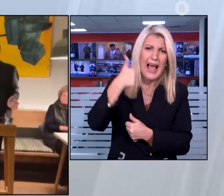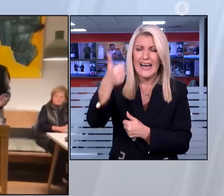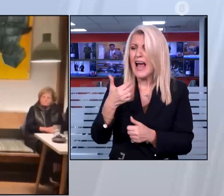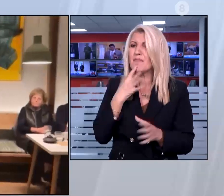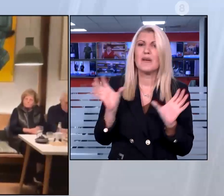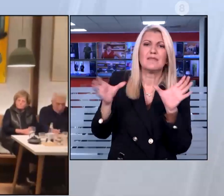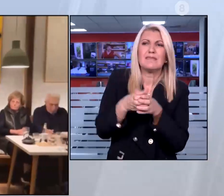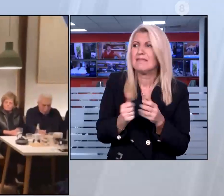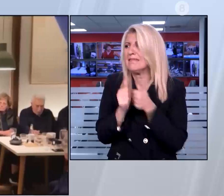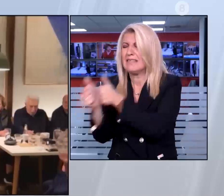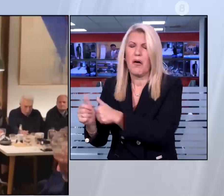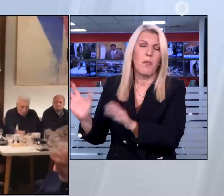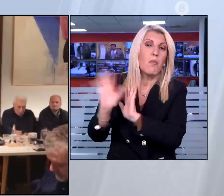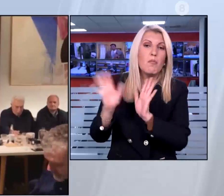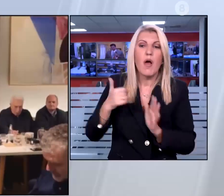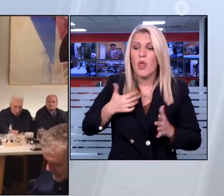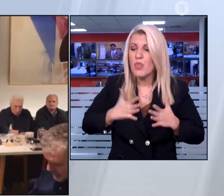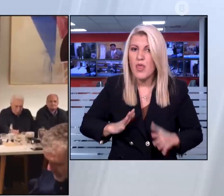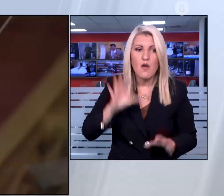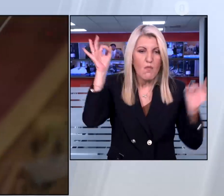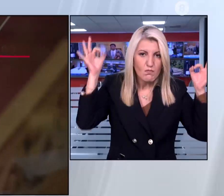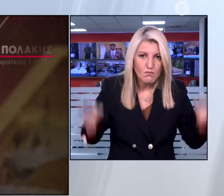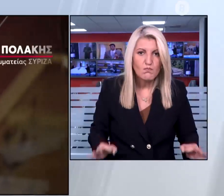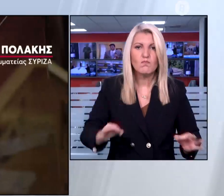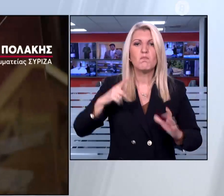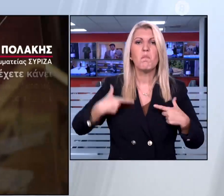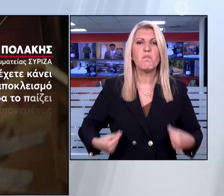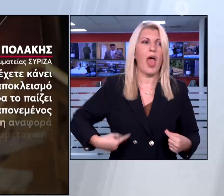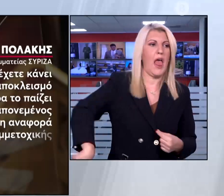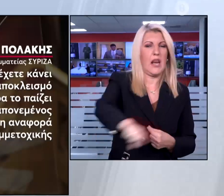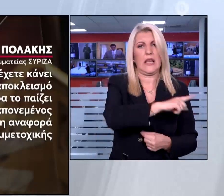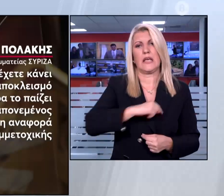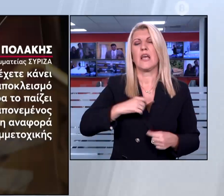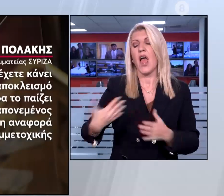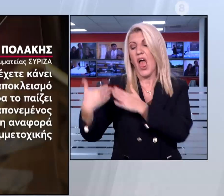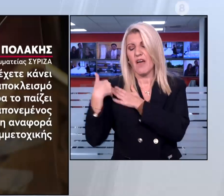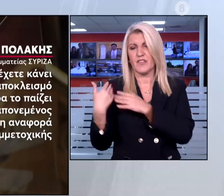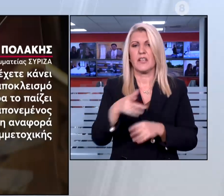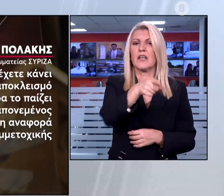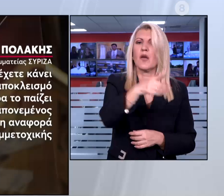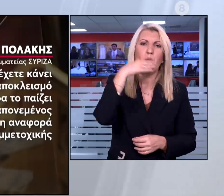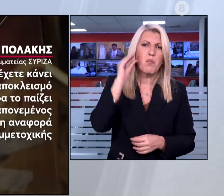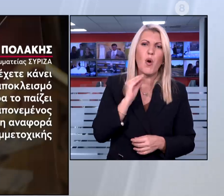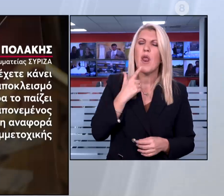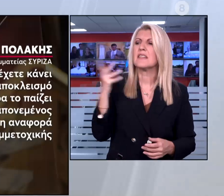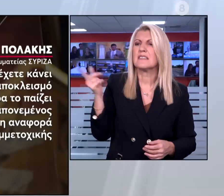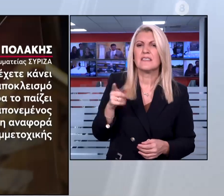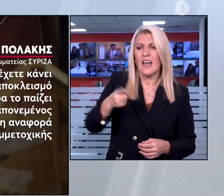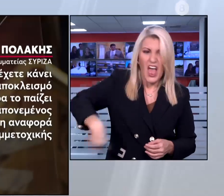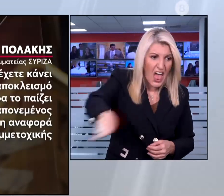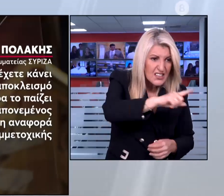Όχι. Θέλουμε ενεργούς πολίτες να αναλαμβάνουν την ευθύνη. Εσείς οι 87 την έχετε κάνει με τον αποκλεισμό και τώρα το παίζει